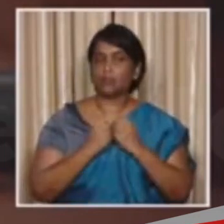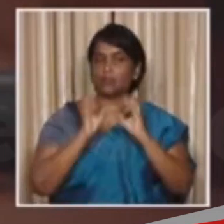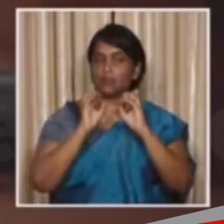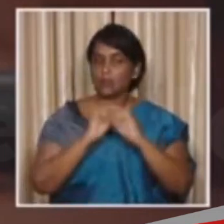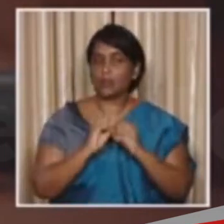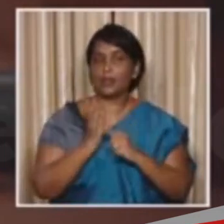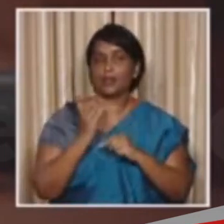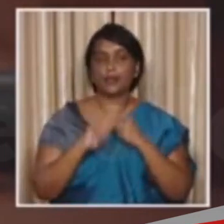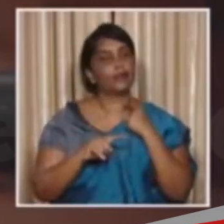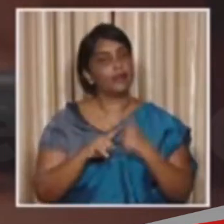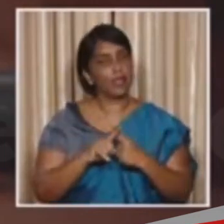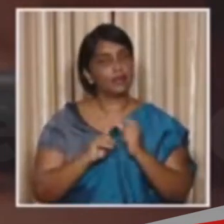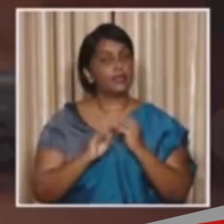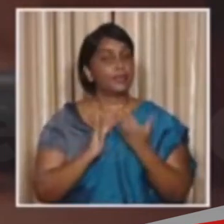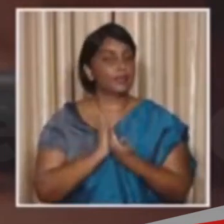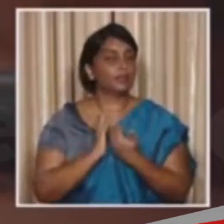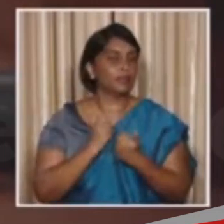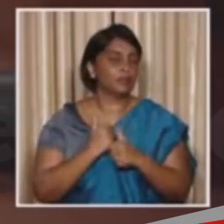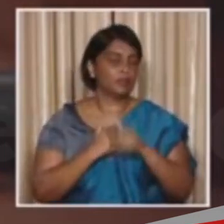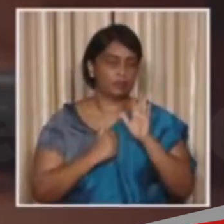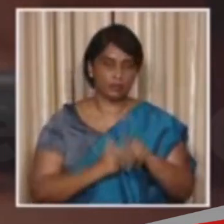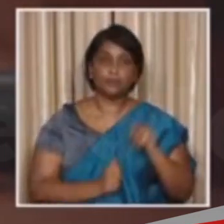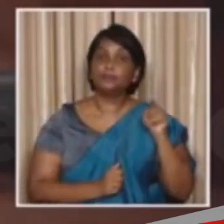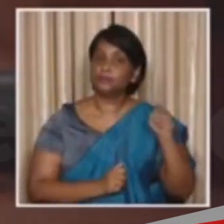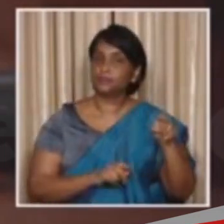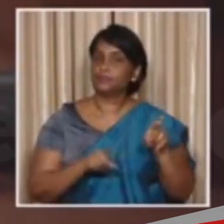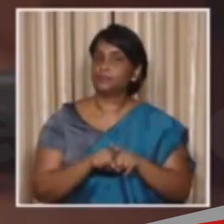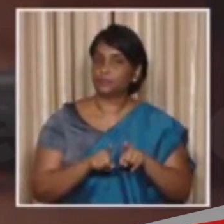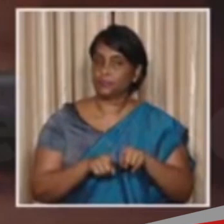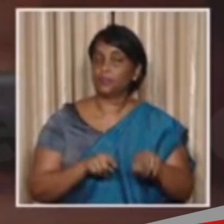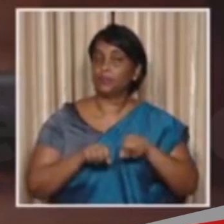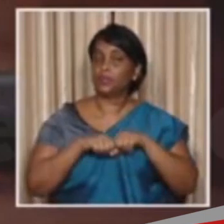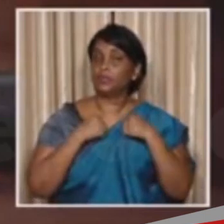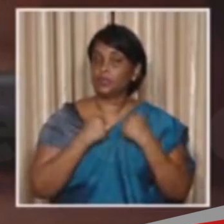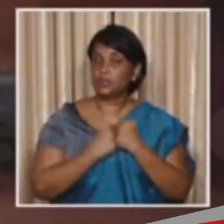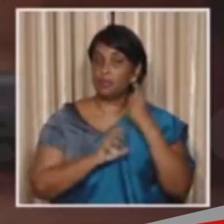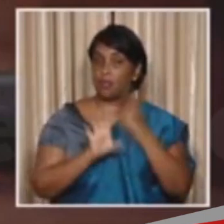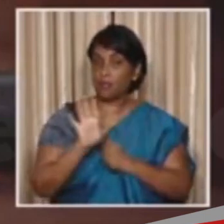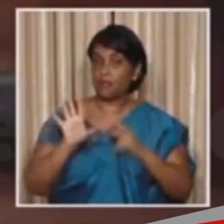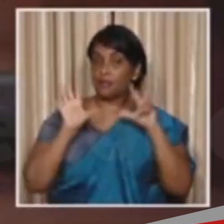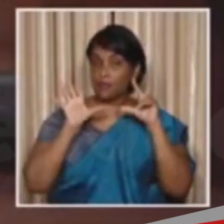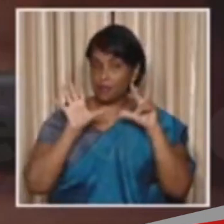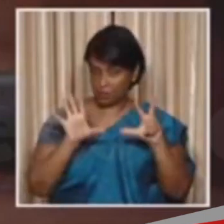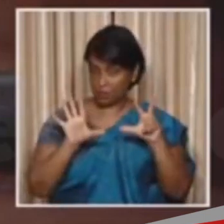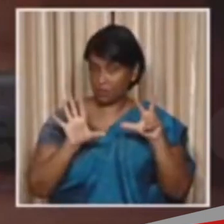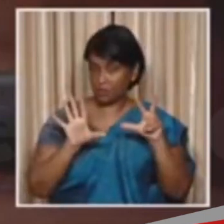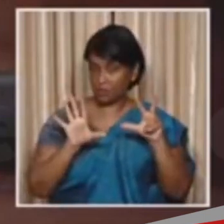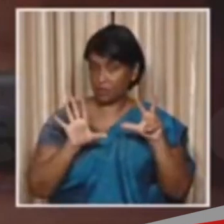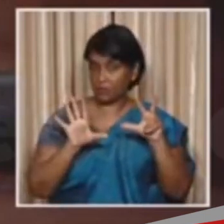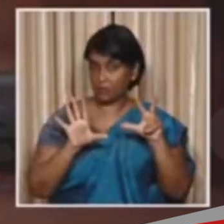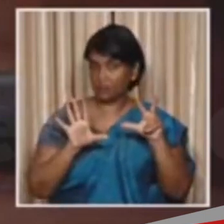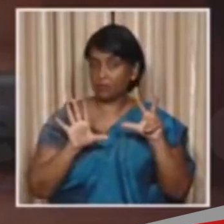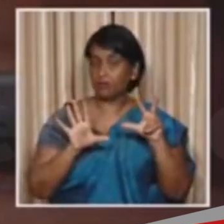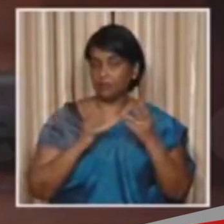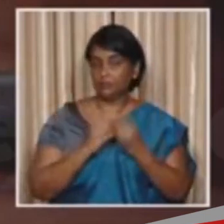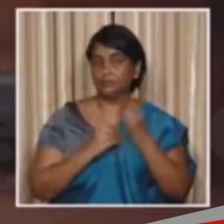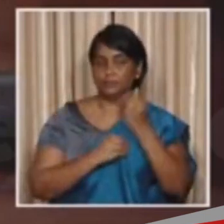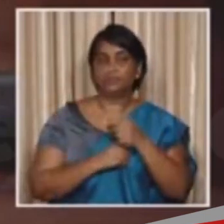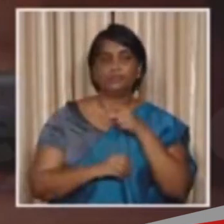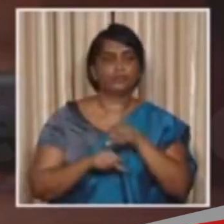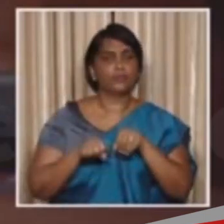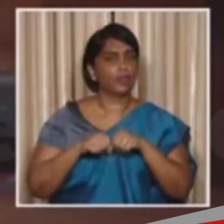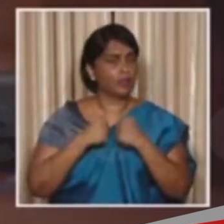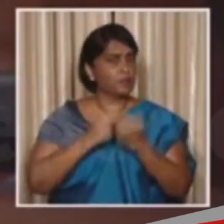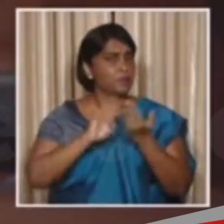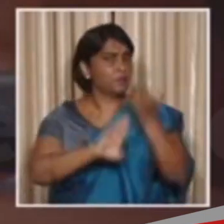ප්‍රතිපත්ති අනුගමනය කරන්න ඉඩ දෙන්න කියලා. ඒ අනුව මෙම සමාගමට වසර 8ක, ඒ කියන්නේ දෙන්න කියලා. හැබැයි මේ සමාගම මීට